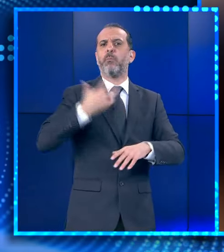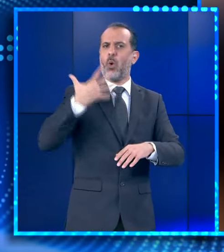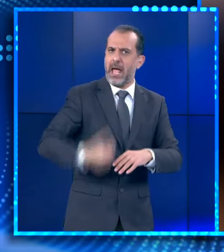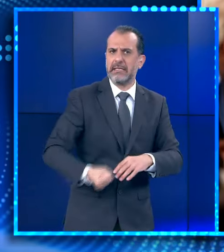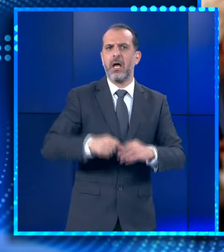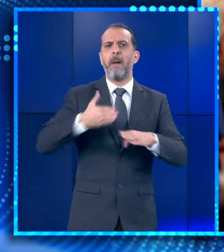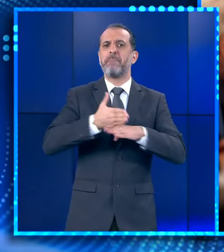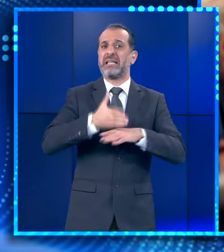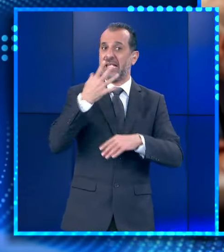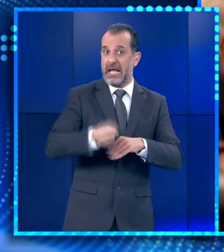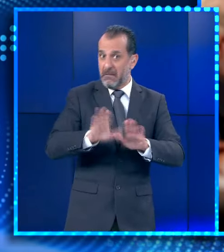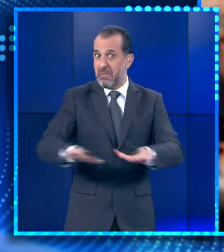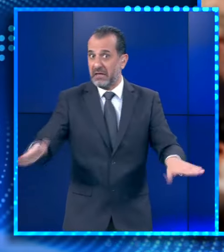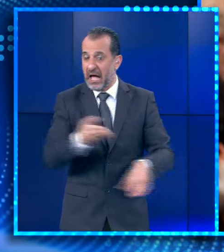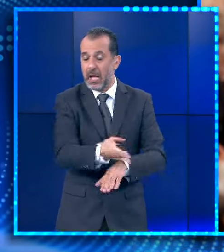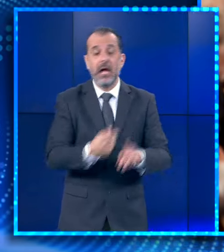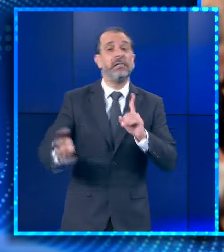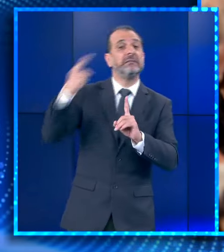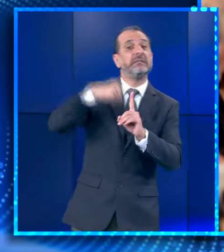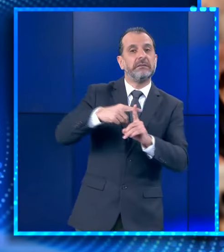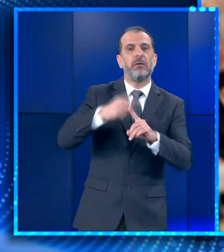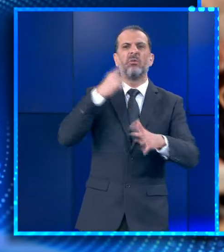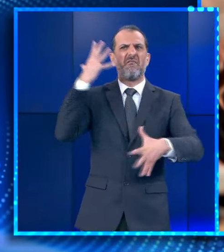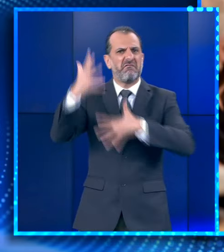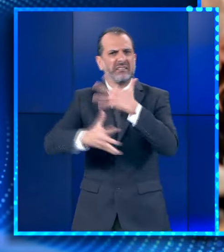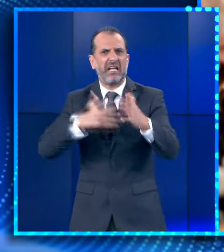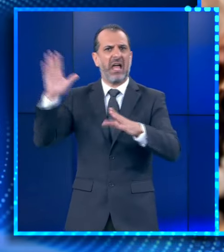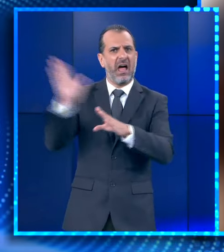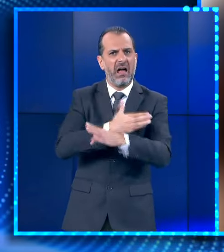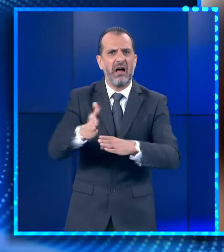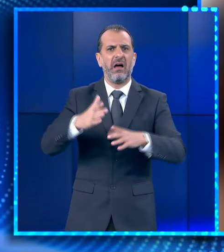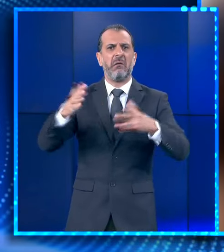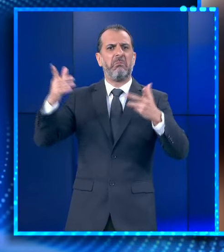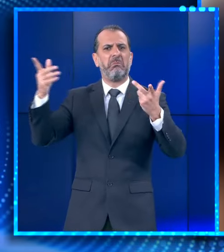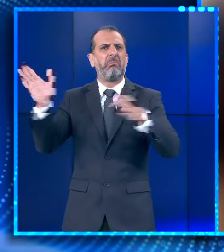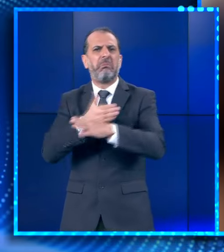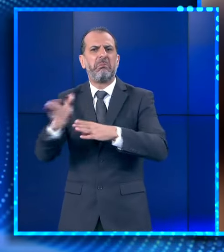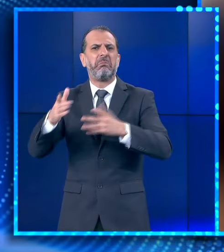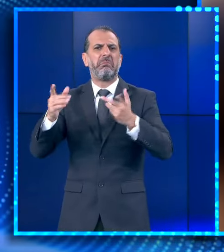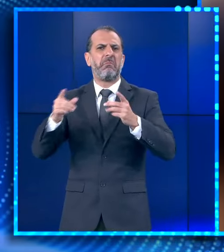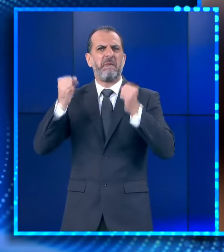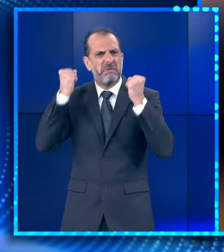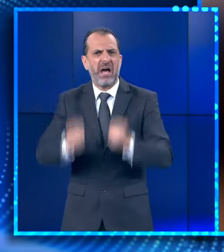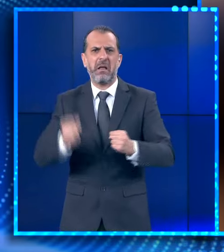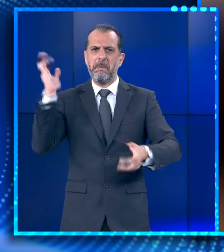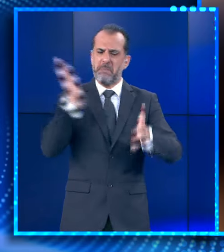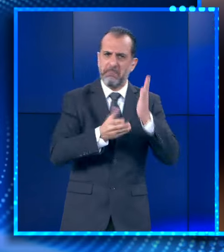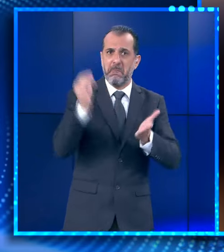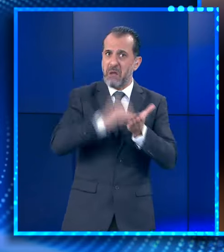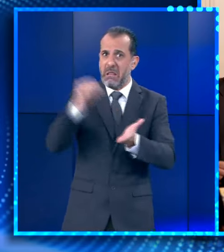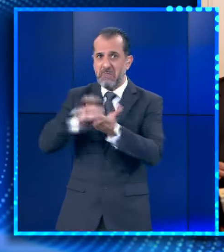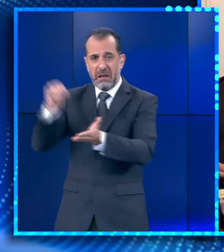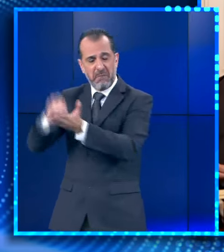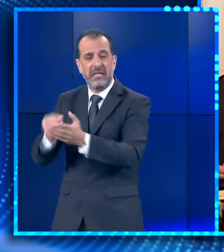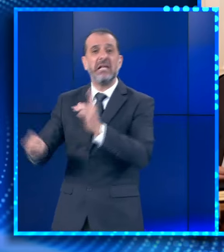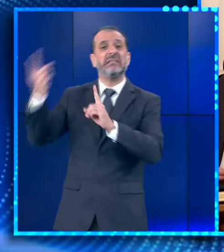στους ανήλικους, ενώ στις αλλαγές περιλαμβάνονται επίσης η φυλάκιση για όποιον τελέσει ίδια αξιόπινη πράξη, αλλά και το τέλος